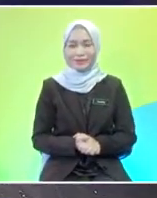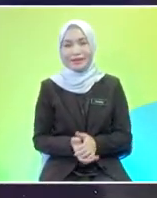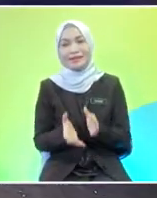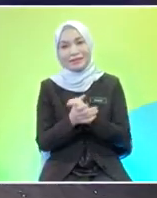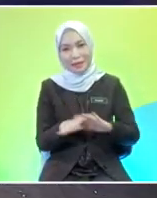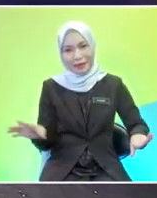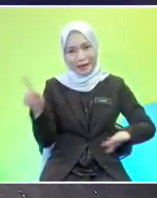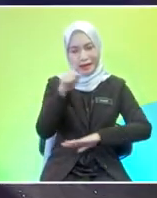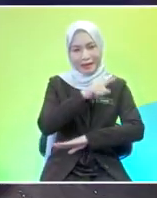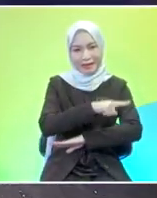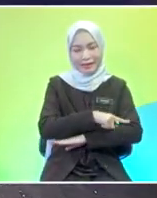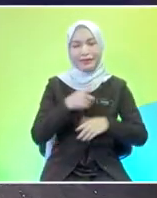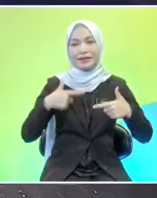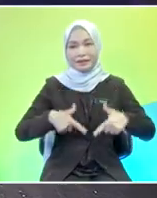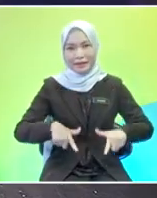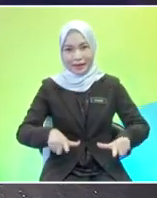hari lahir